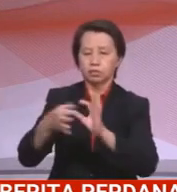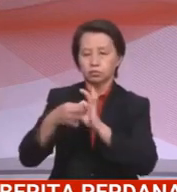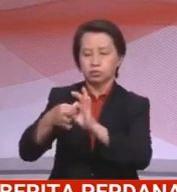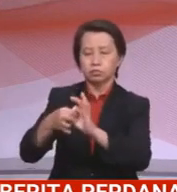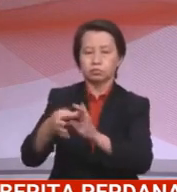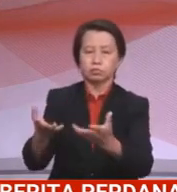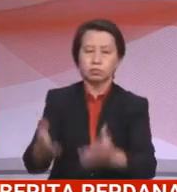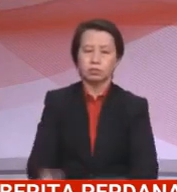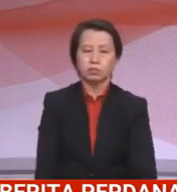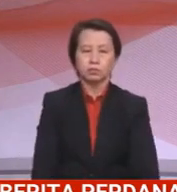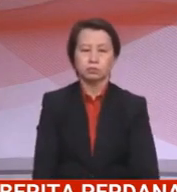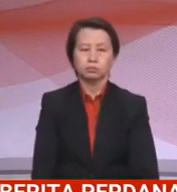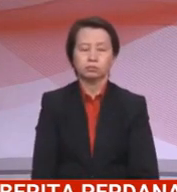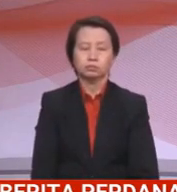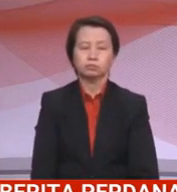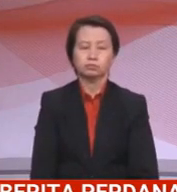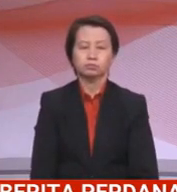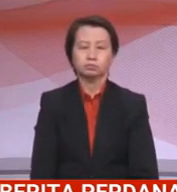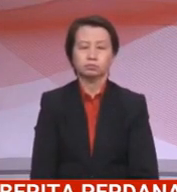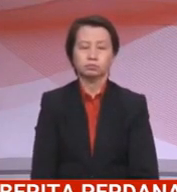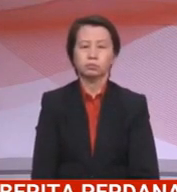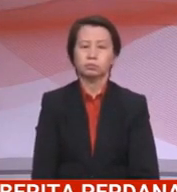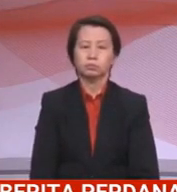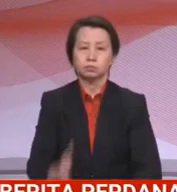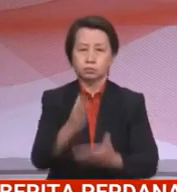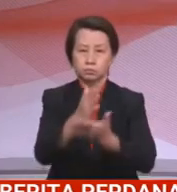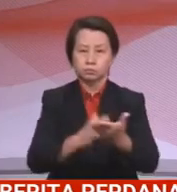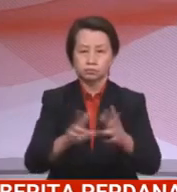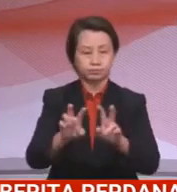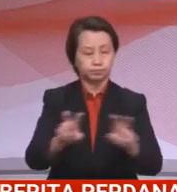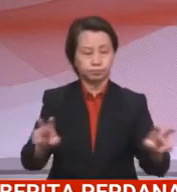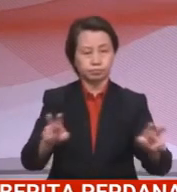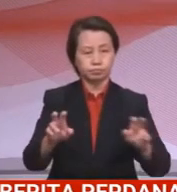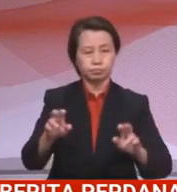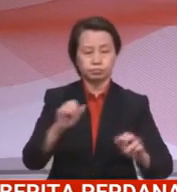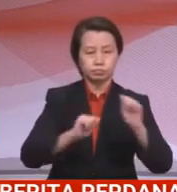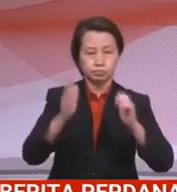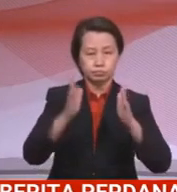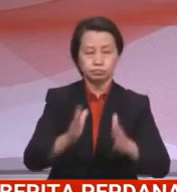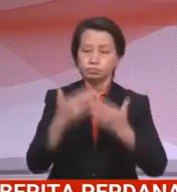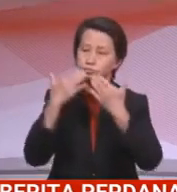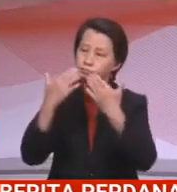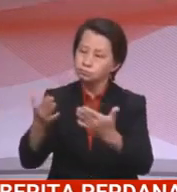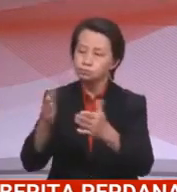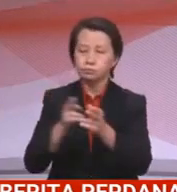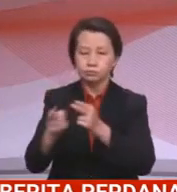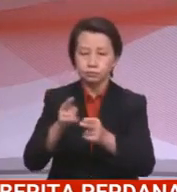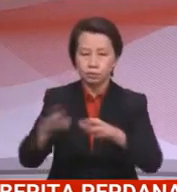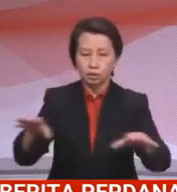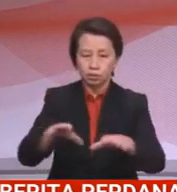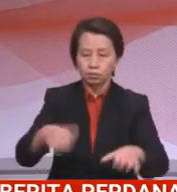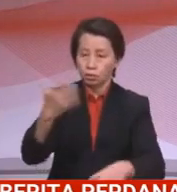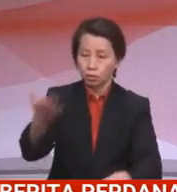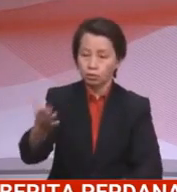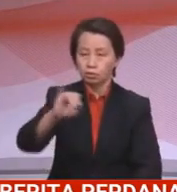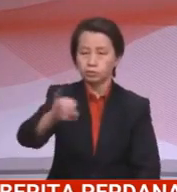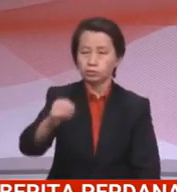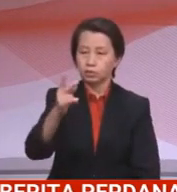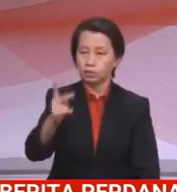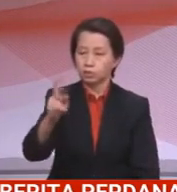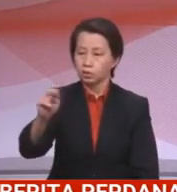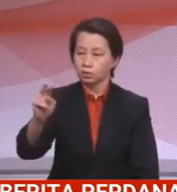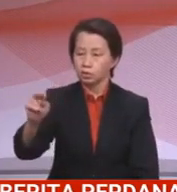sesama Hai beberapa barisan pencet seni yang ditemui menghargai pelbagai usaha yang dilakukan oleh kerajaan